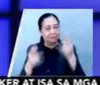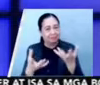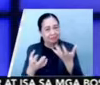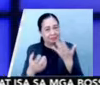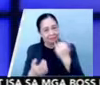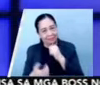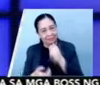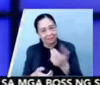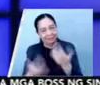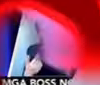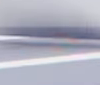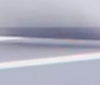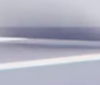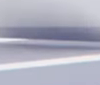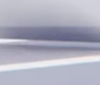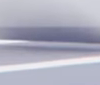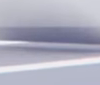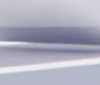niya ni Katrina Son.